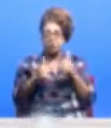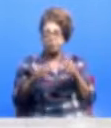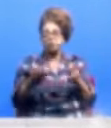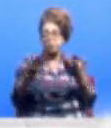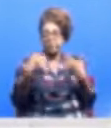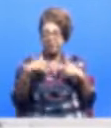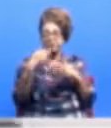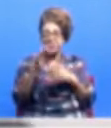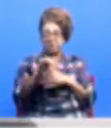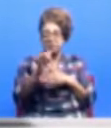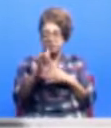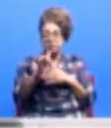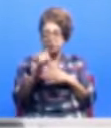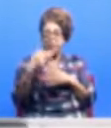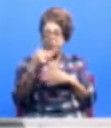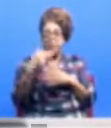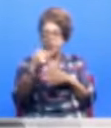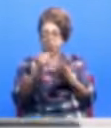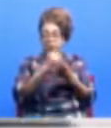walikuwa